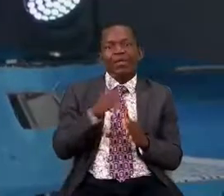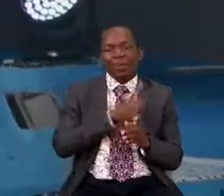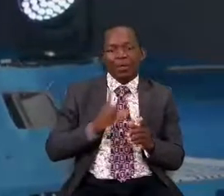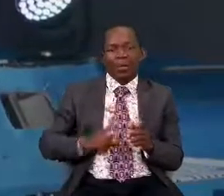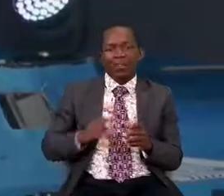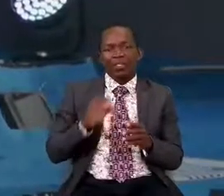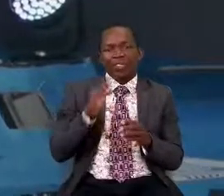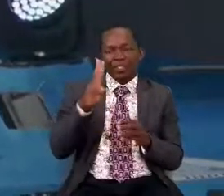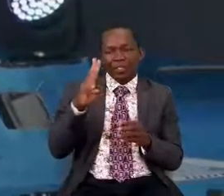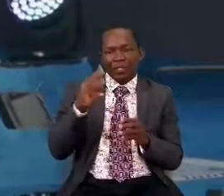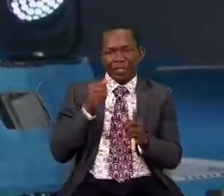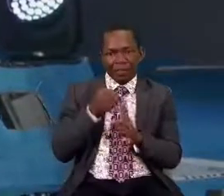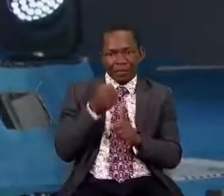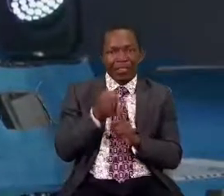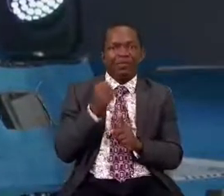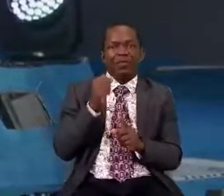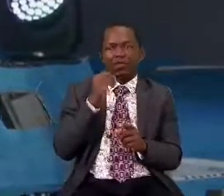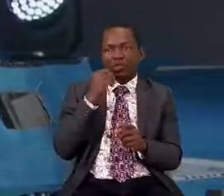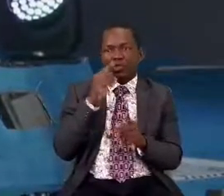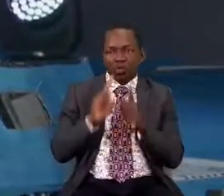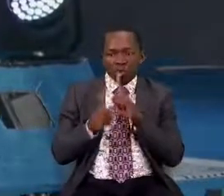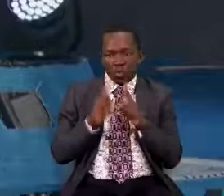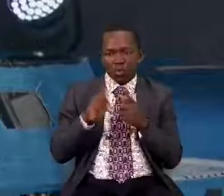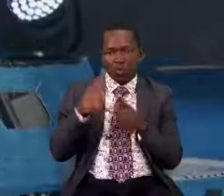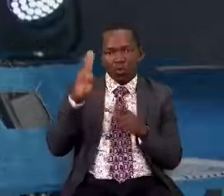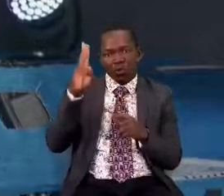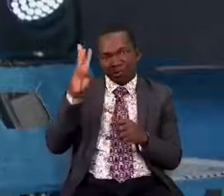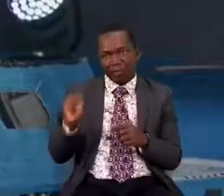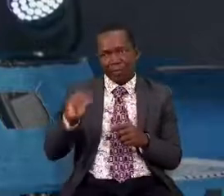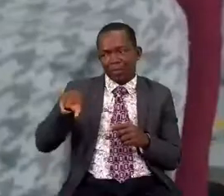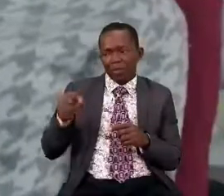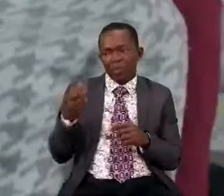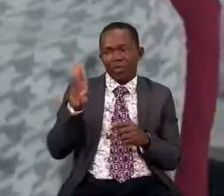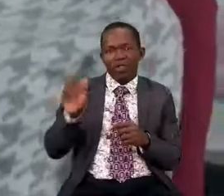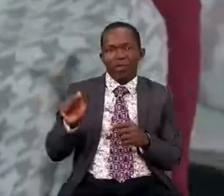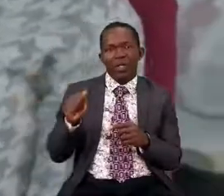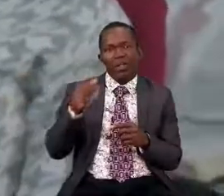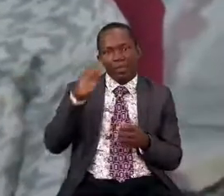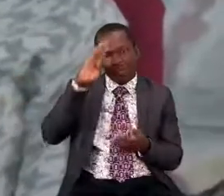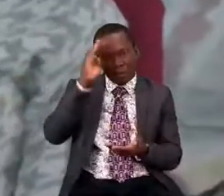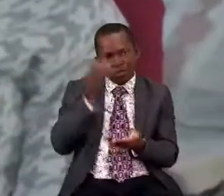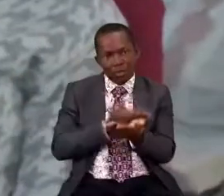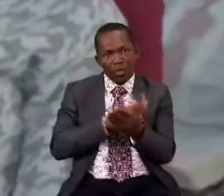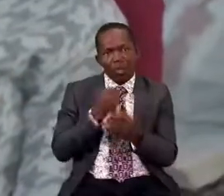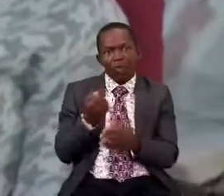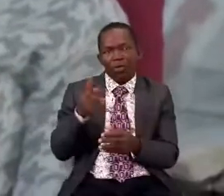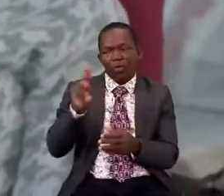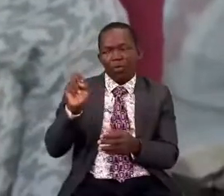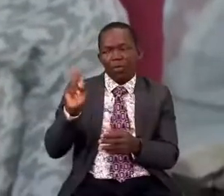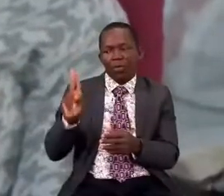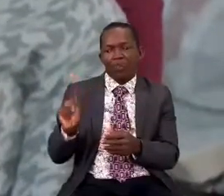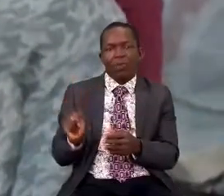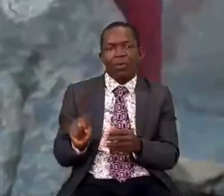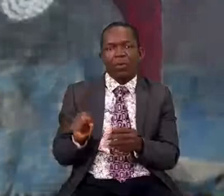Noun, serviteur de Moïse. Verset 2. Il dit, Moïse, mon